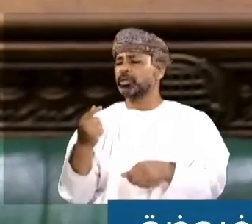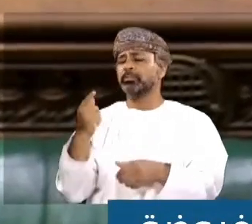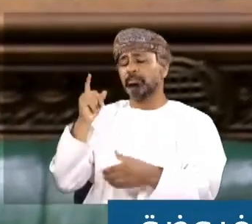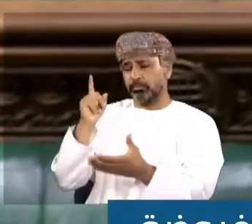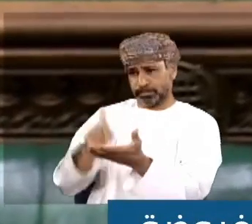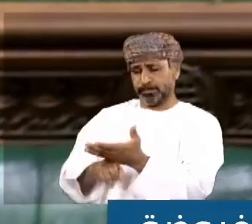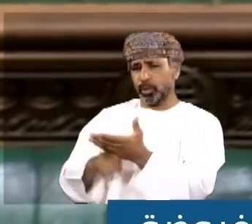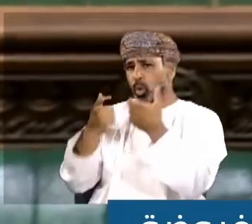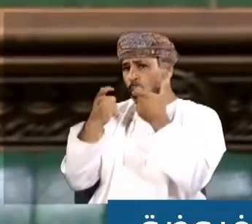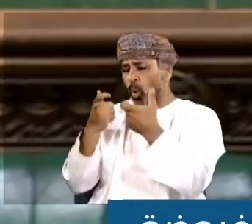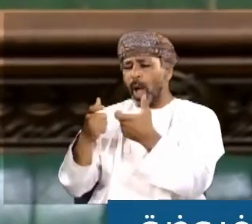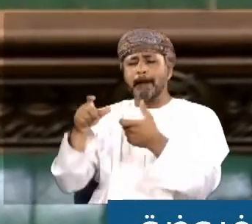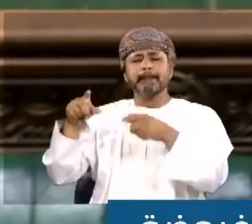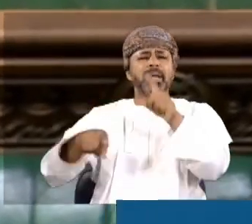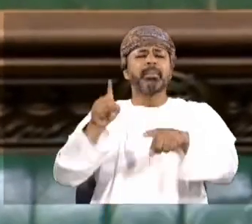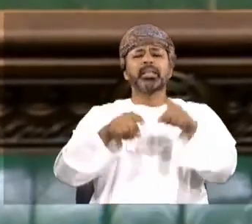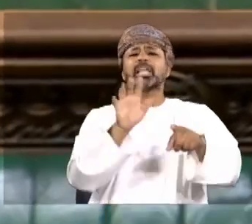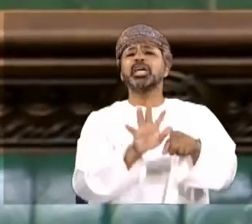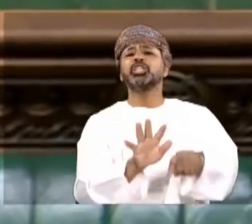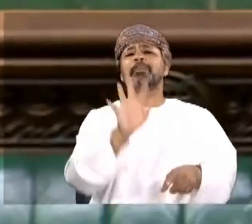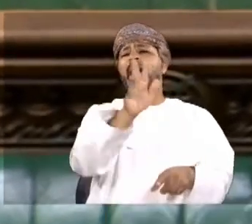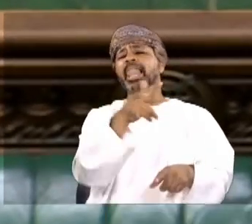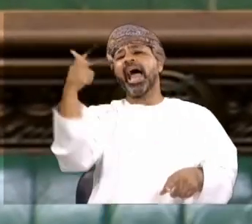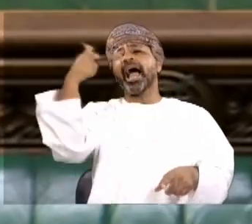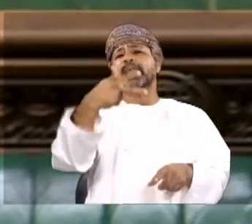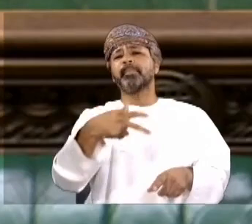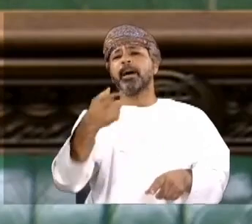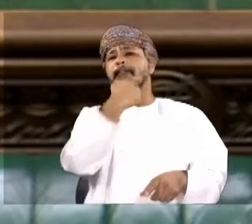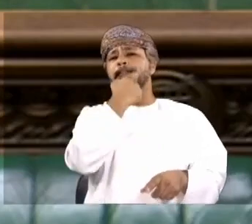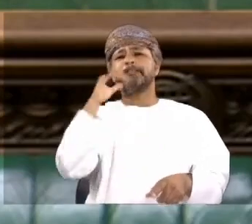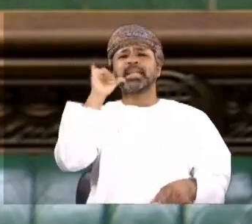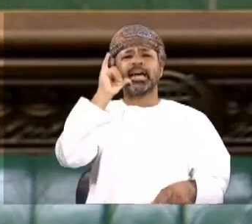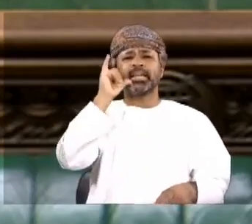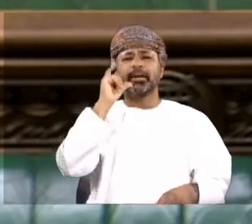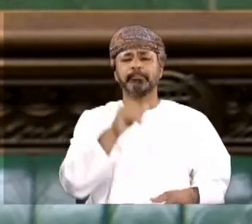المفروضة في بعض المناطق شمال غرب إنجلترا.